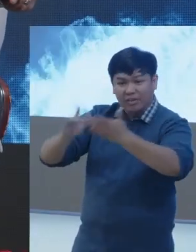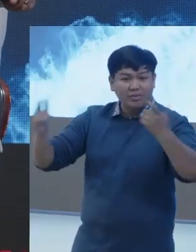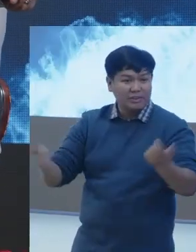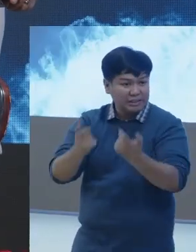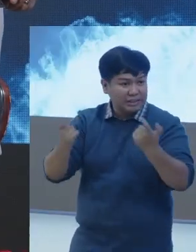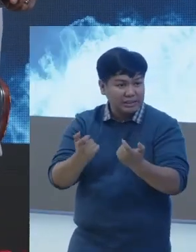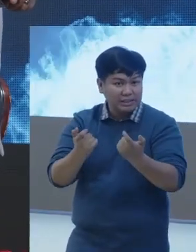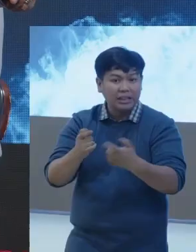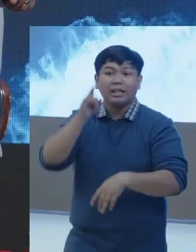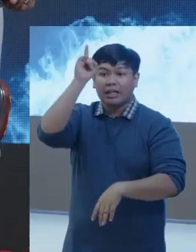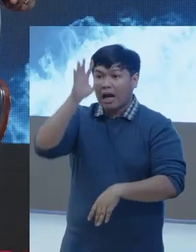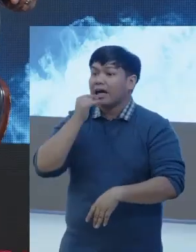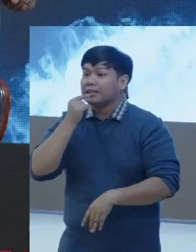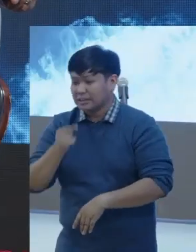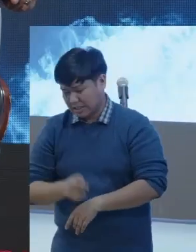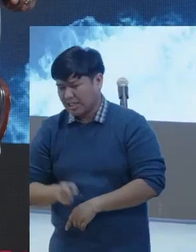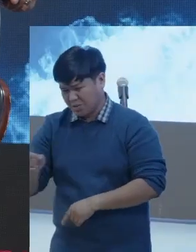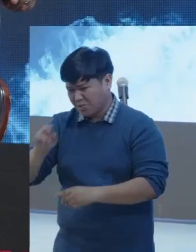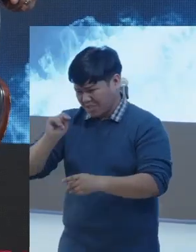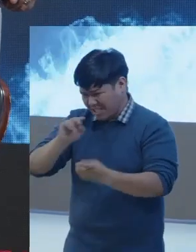sin.